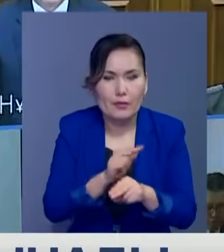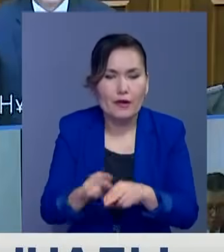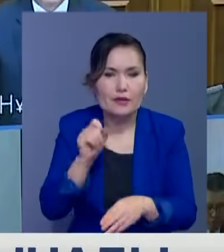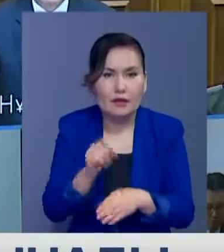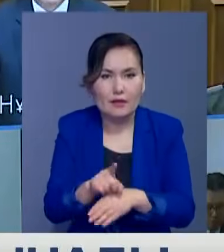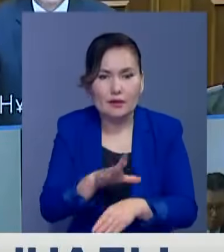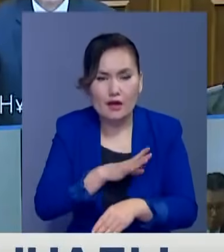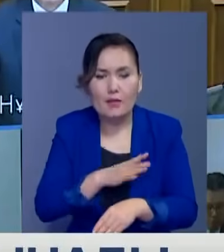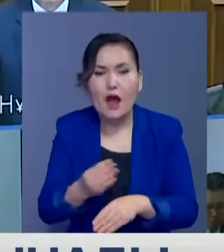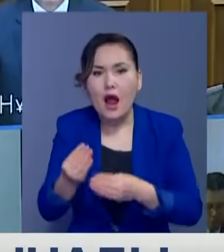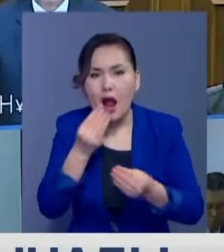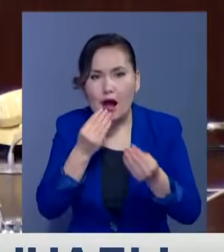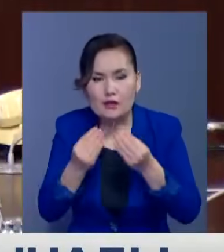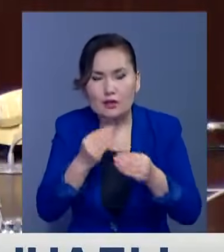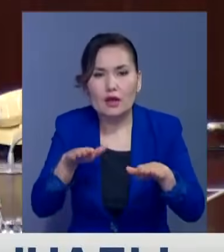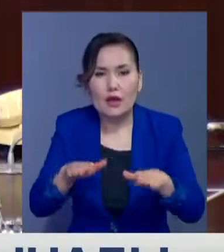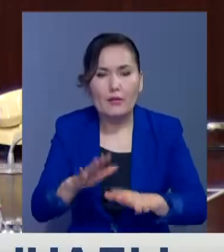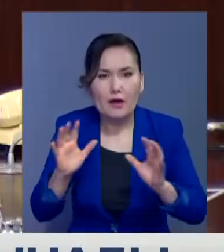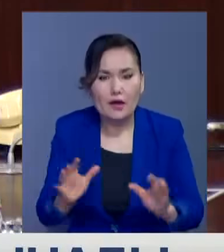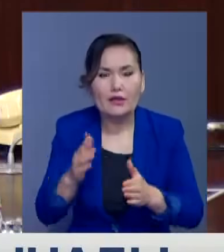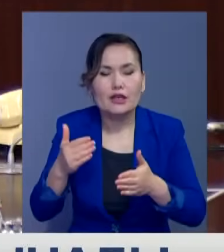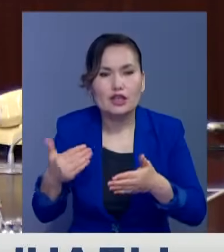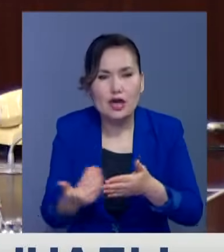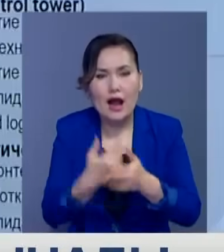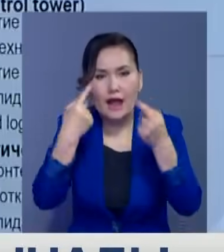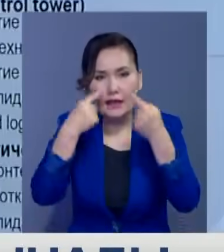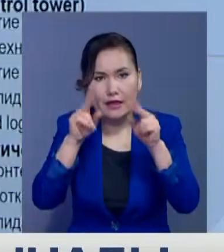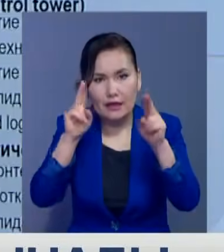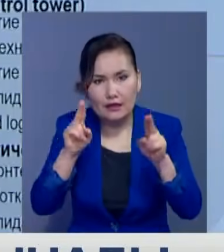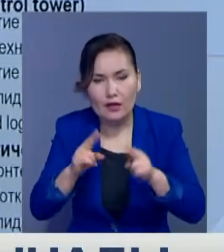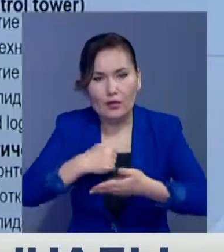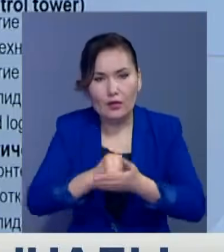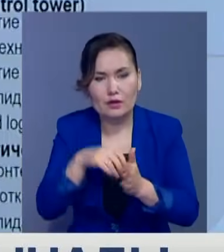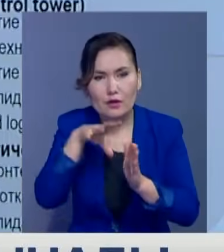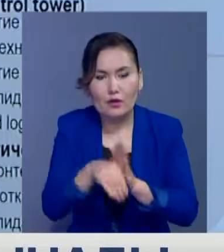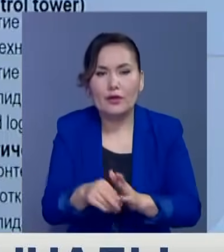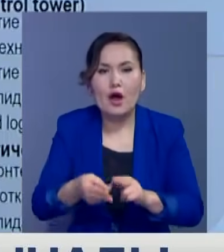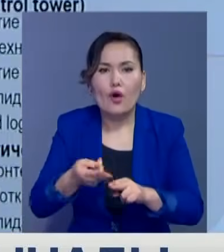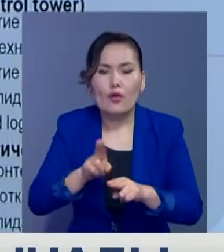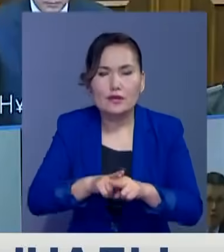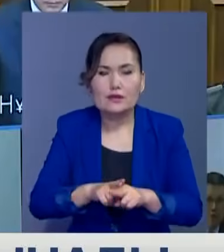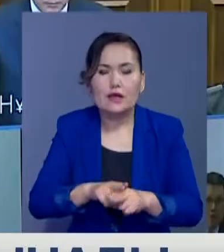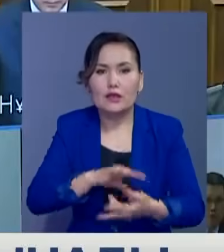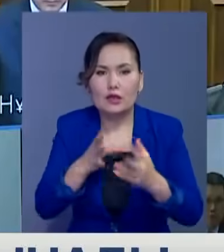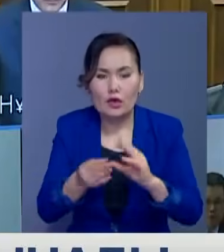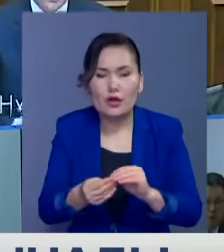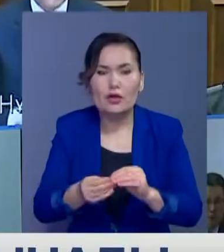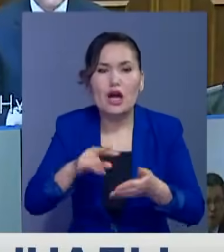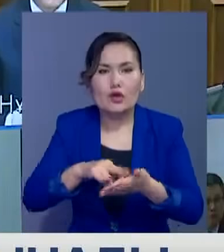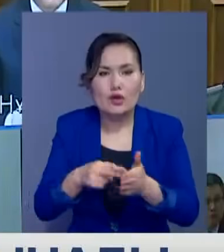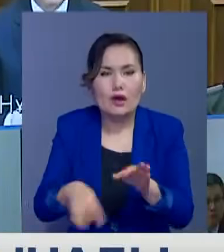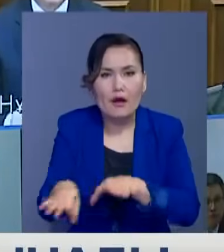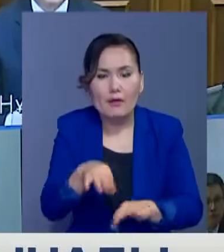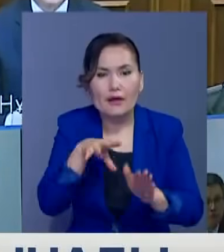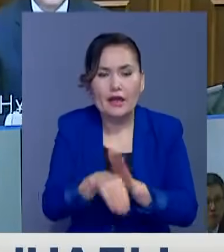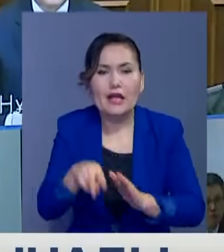Азық-түлік сақтау, сату және таратудың жаңа технологиясы жасалады. Ұлттық тауар өткізу жүйесін құру жобасы 2022